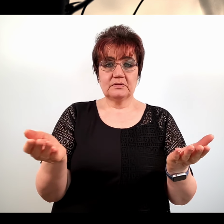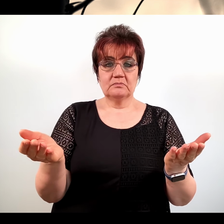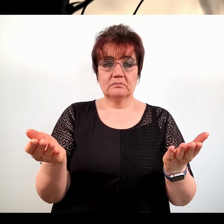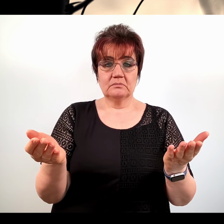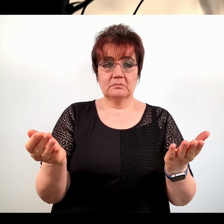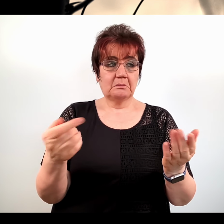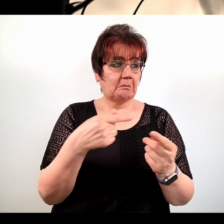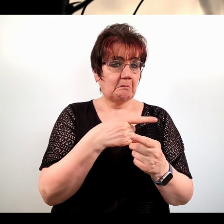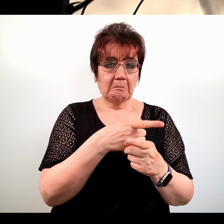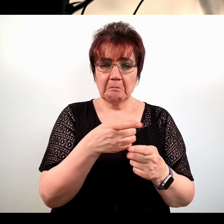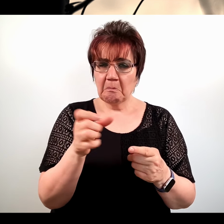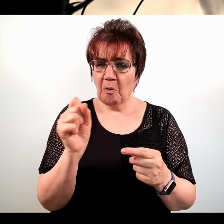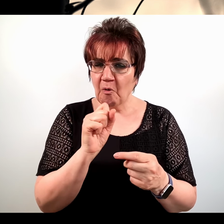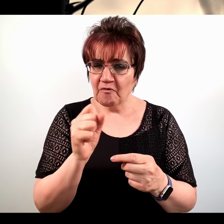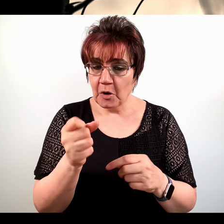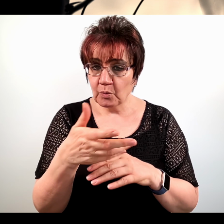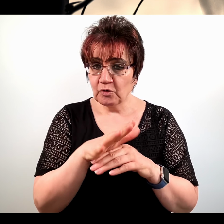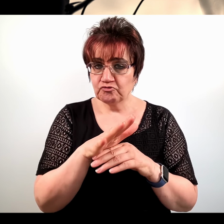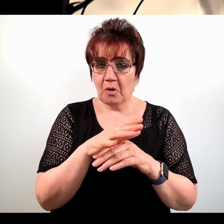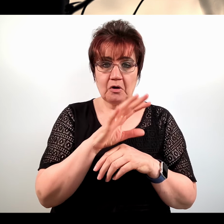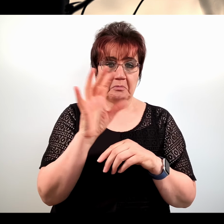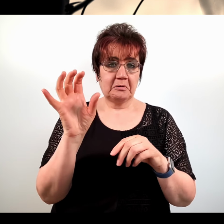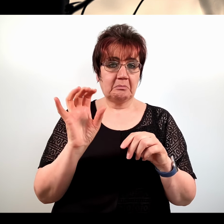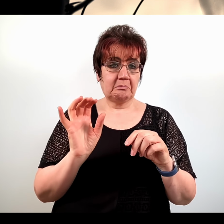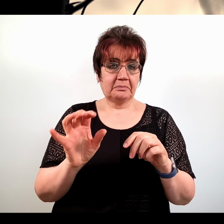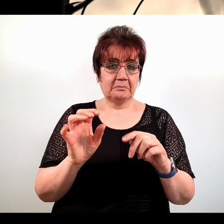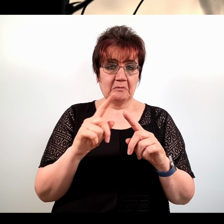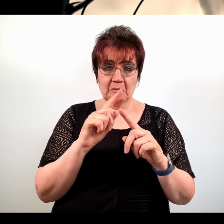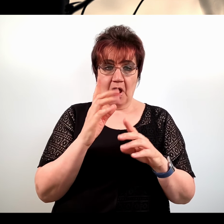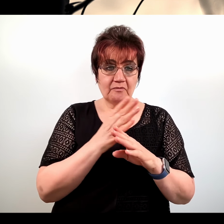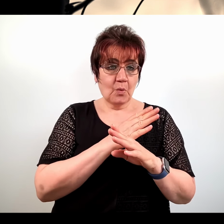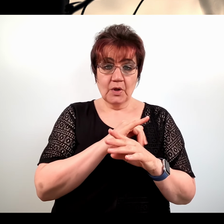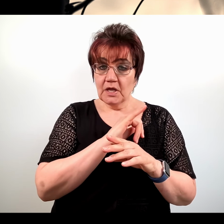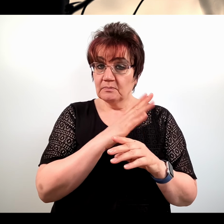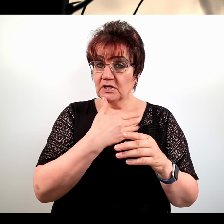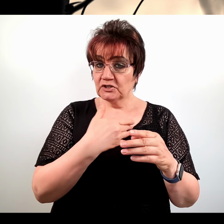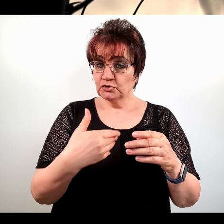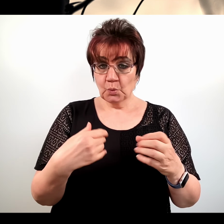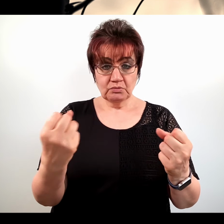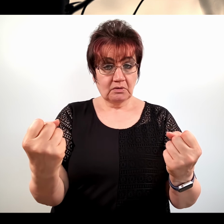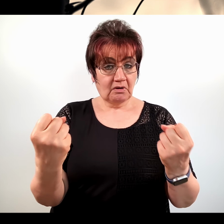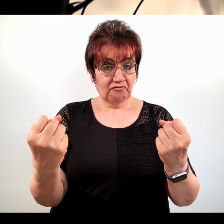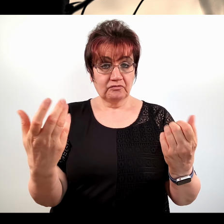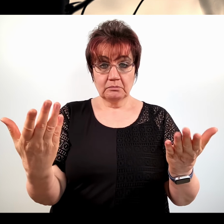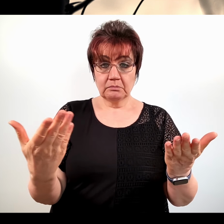Niemand konnte es sich erklären, stand er doch in voller Gesundheit.